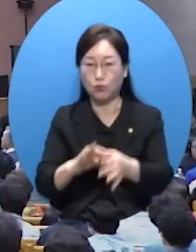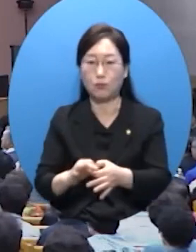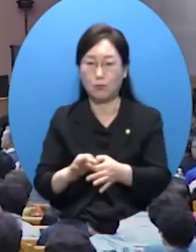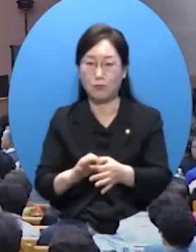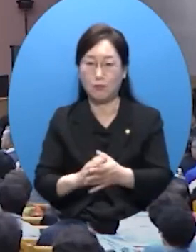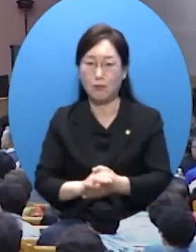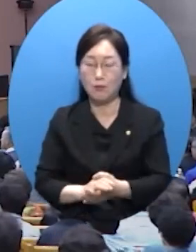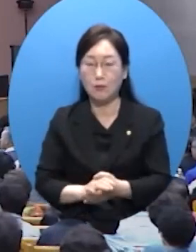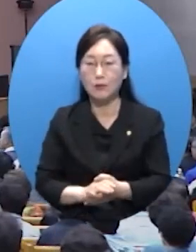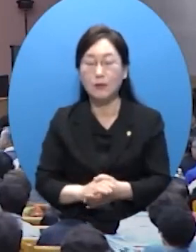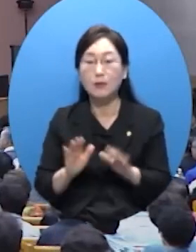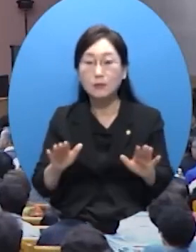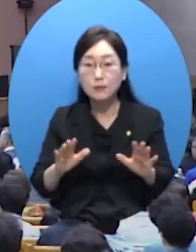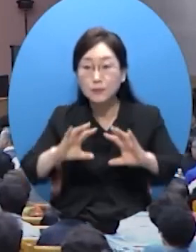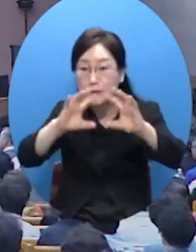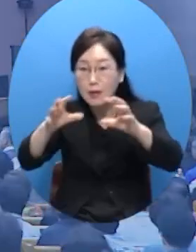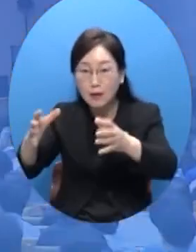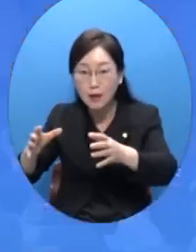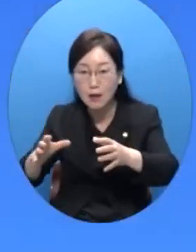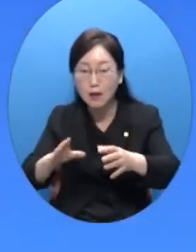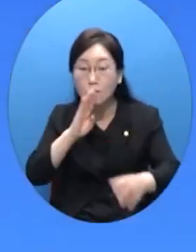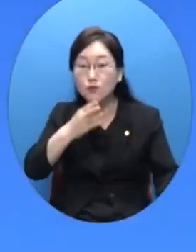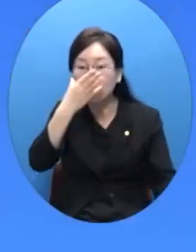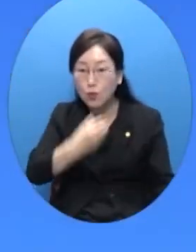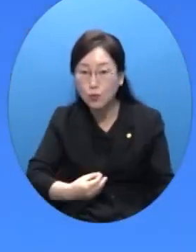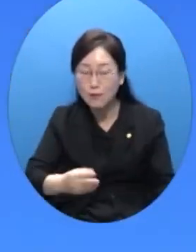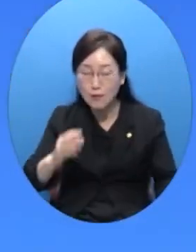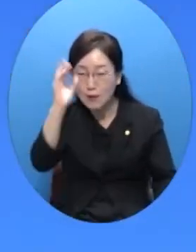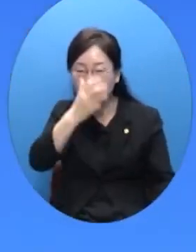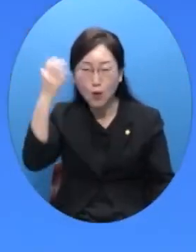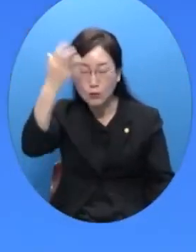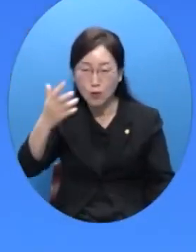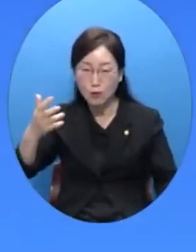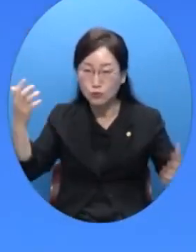지금 전 세계가 우리 순복음 성령운동을 주목하고 있습니다.